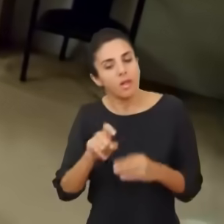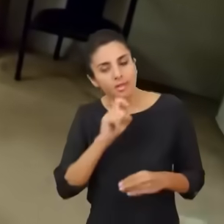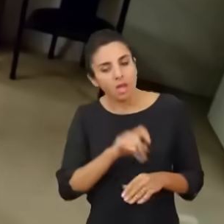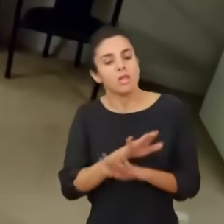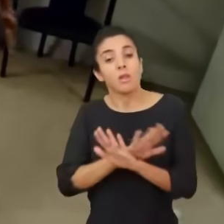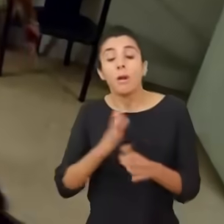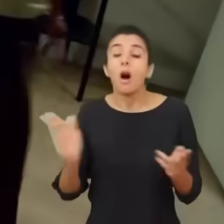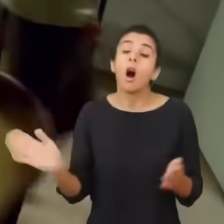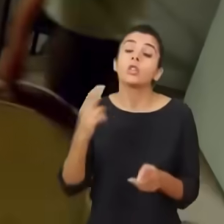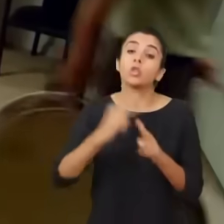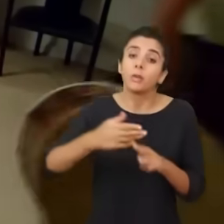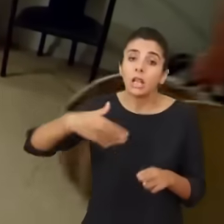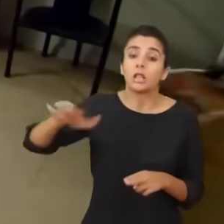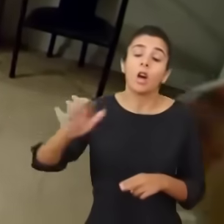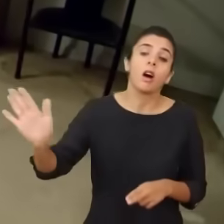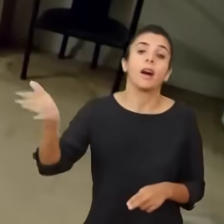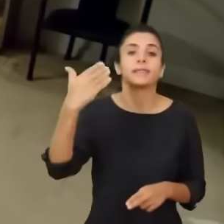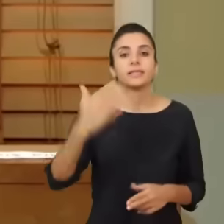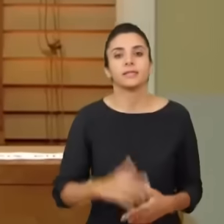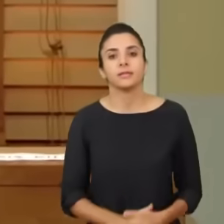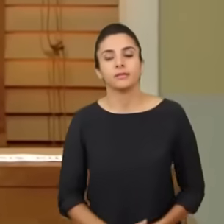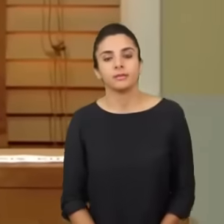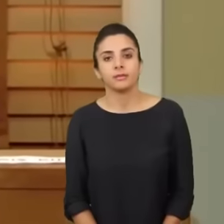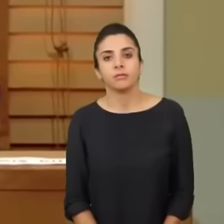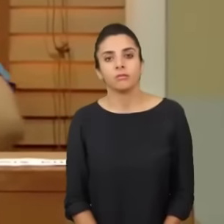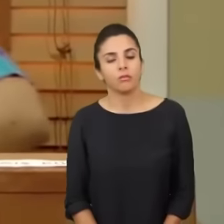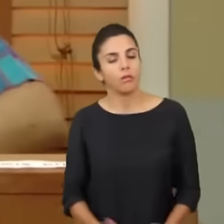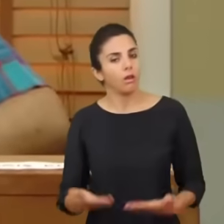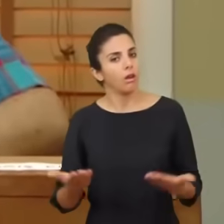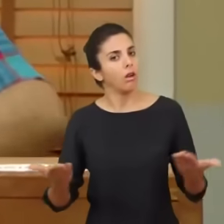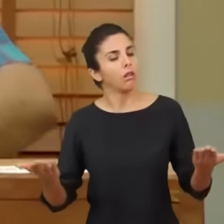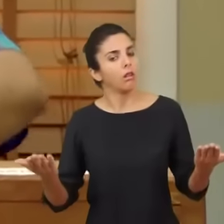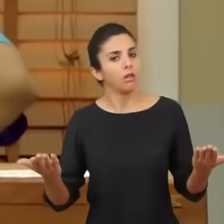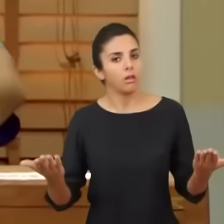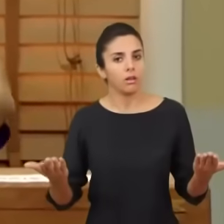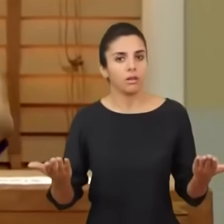Hadi. Davulunu alıp gitti. Allah Allah ya.